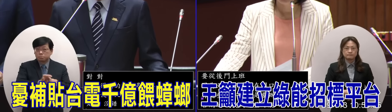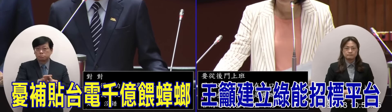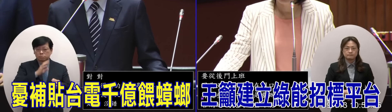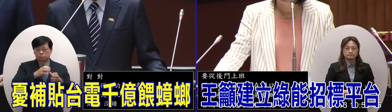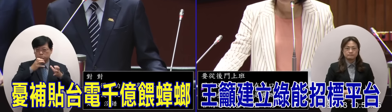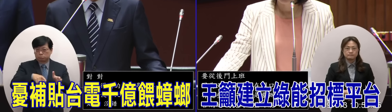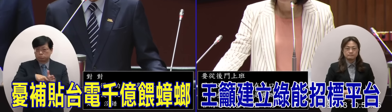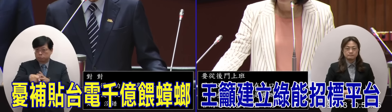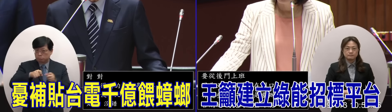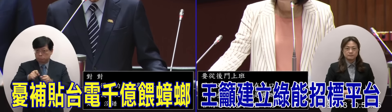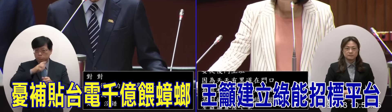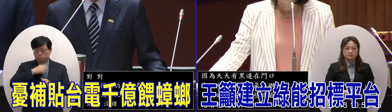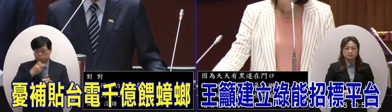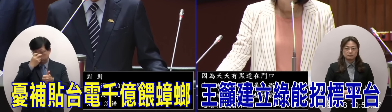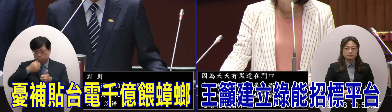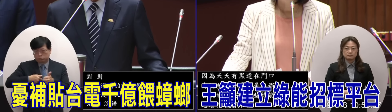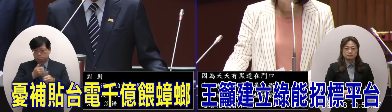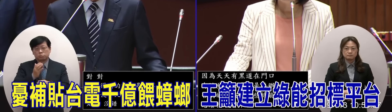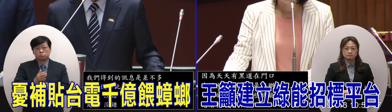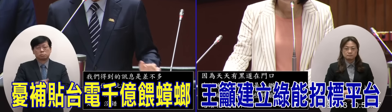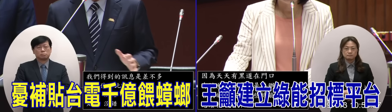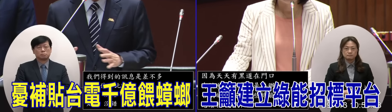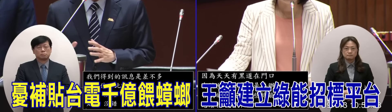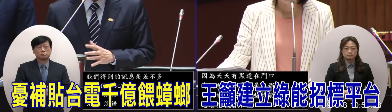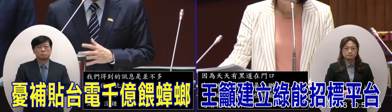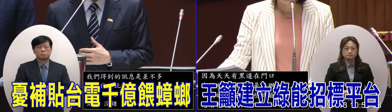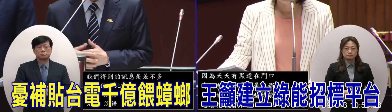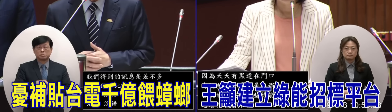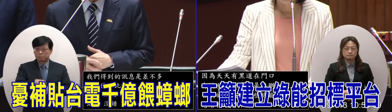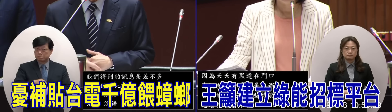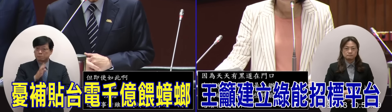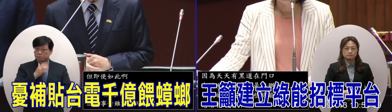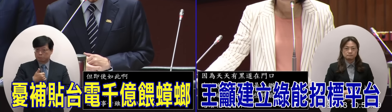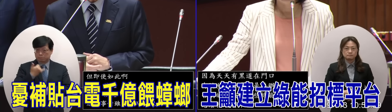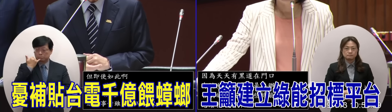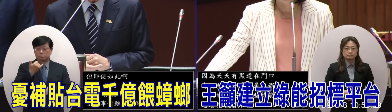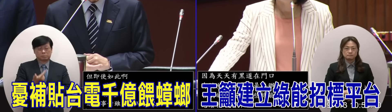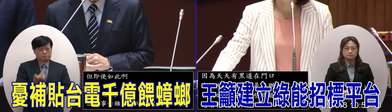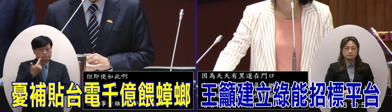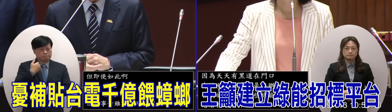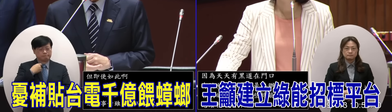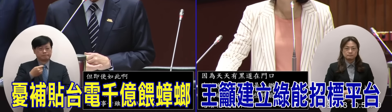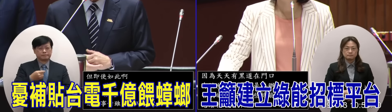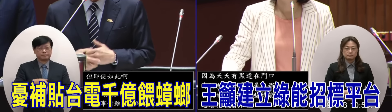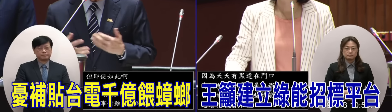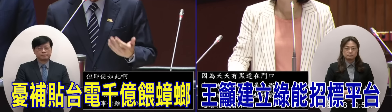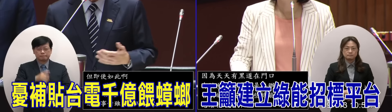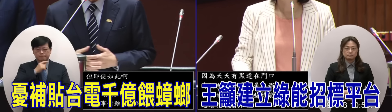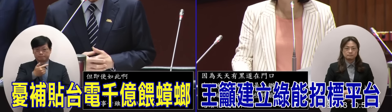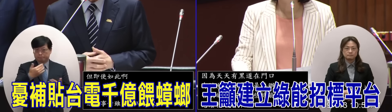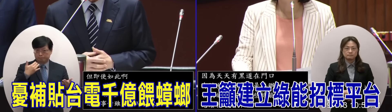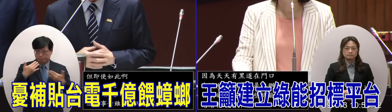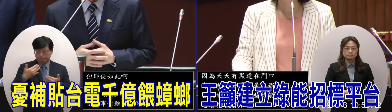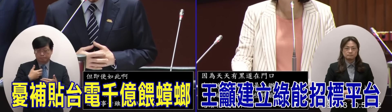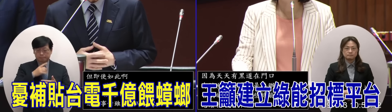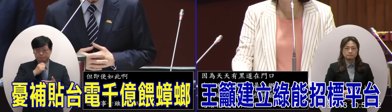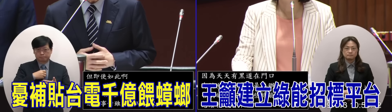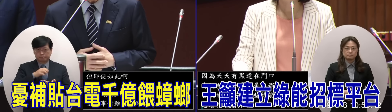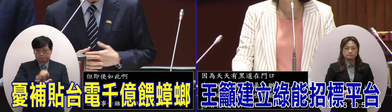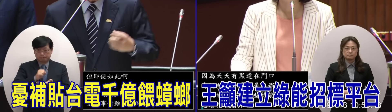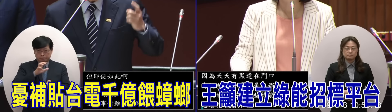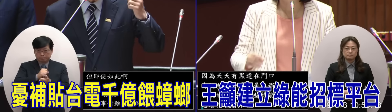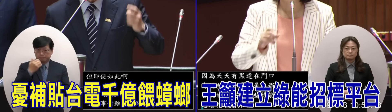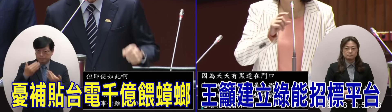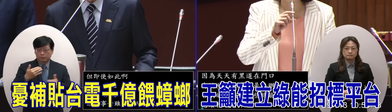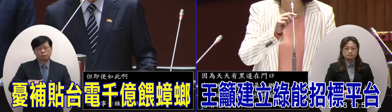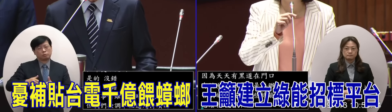成为一个专案在处理这个事情。那因为是不是能够尽快的来有一个明显的答案出来，我们当然还在努